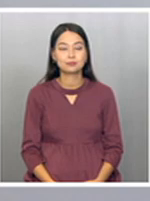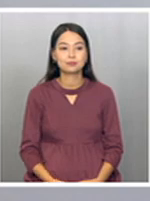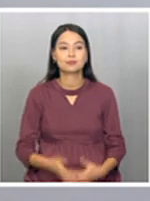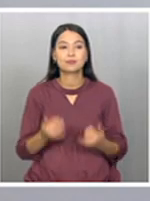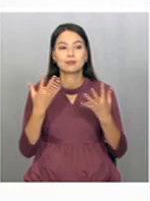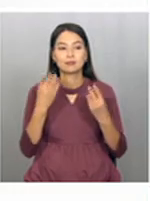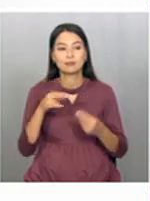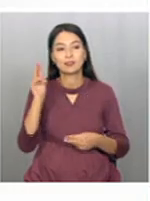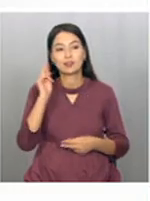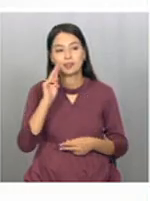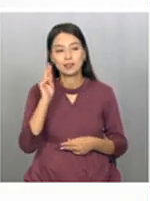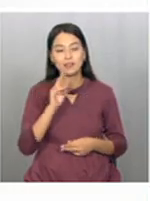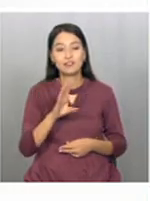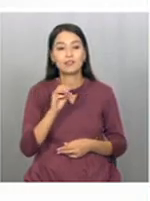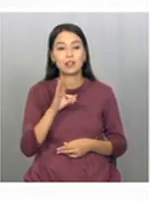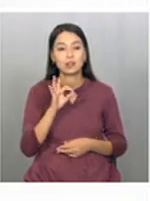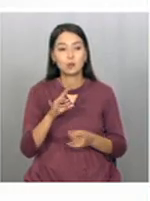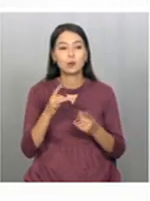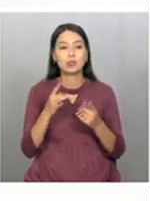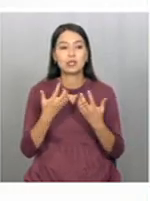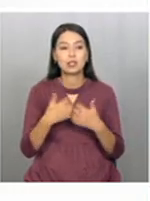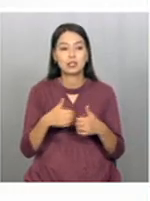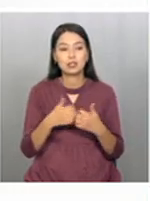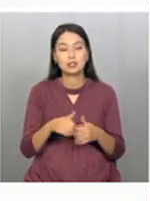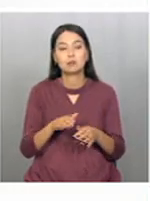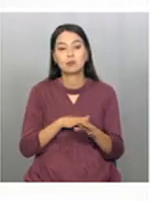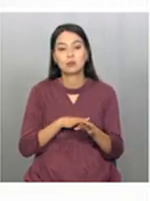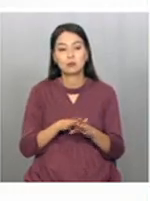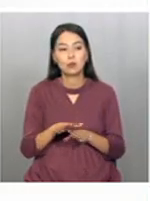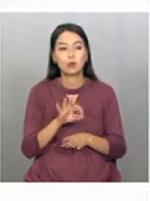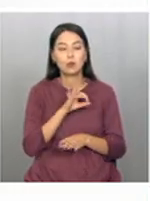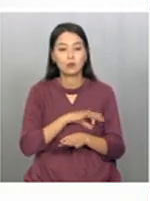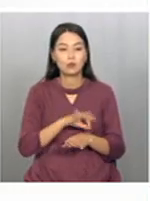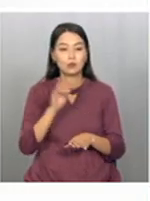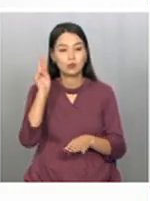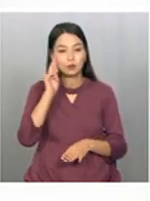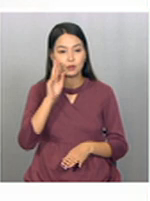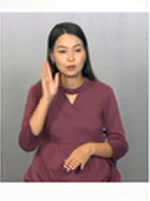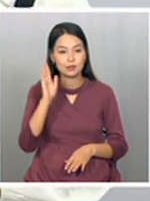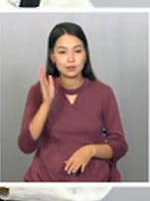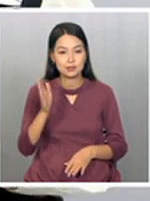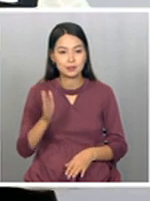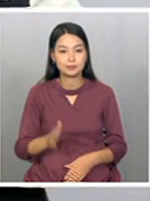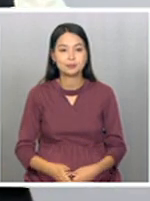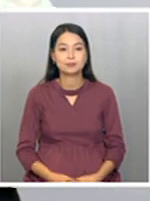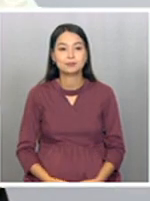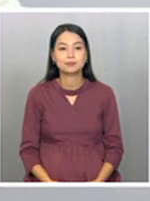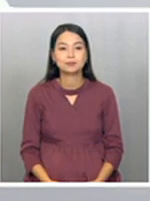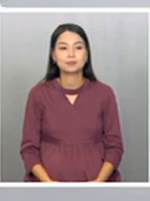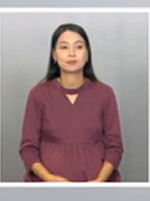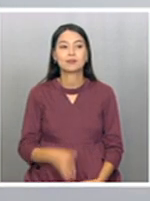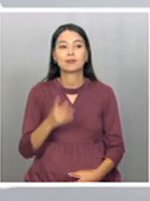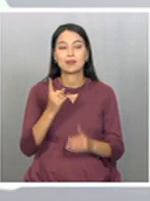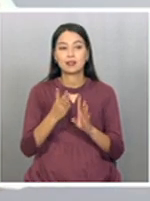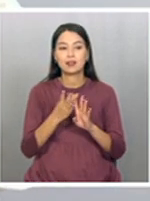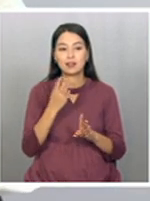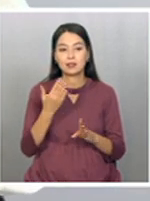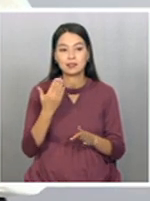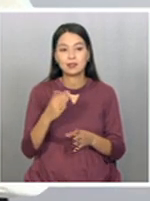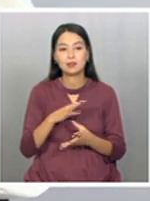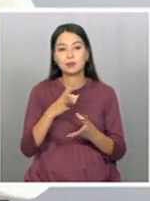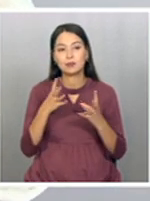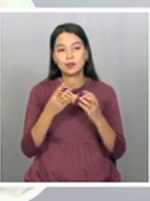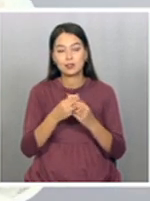Бүгінгі сабақта векторды есептер шығаруда қолдануды үйренесіз. Алдыменен өткен сабақты